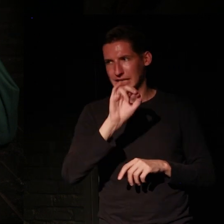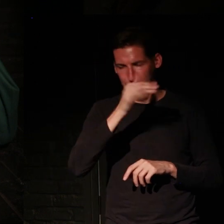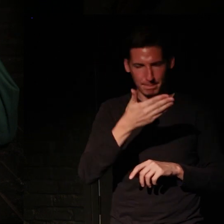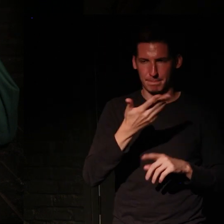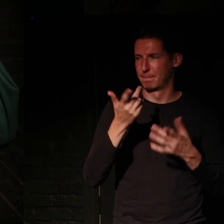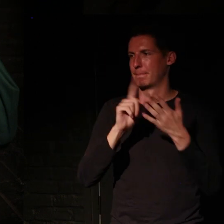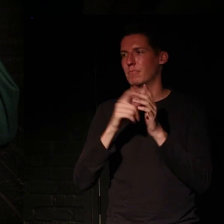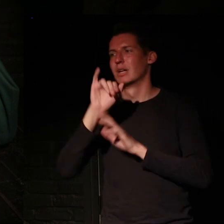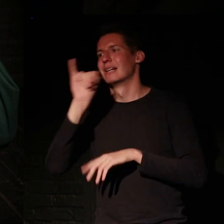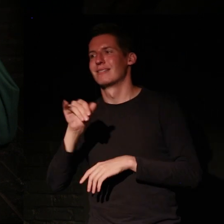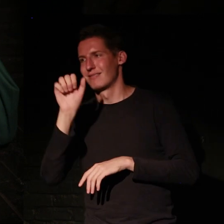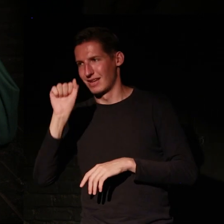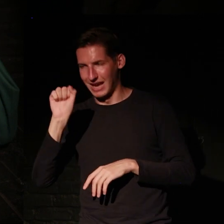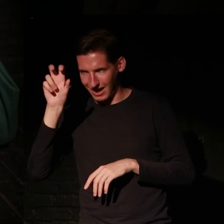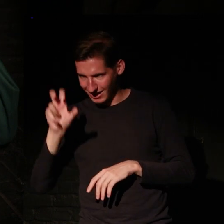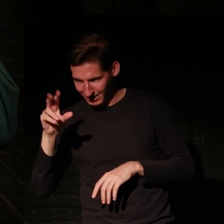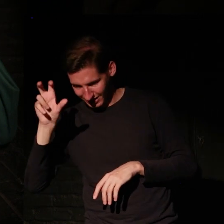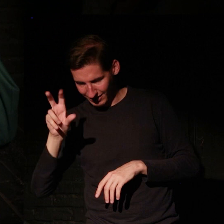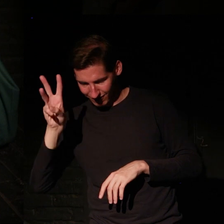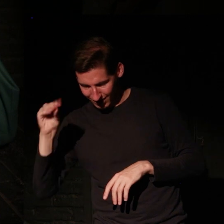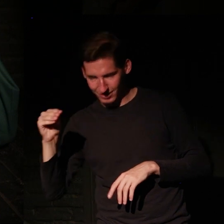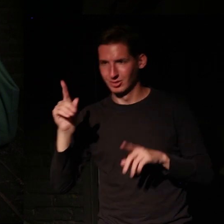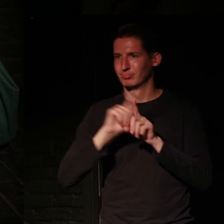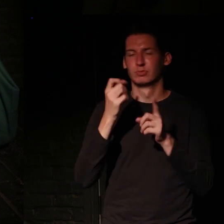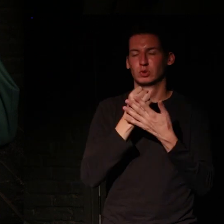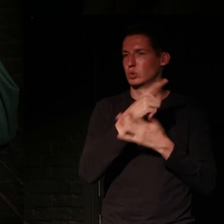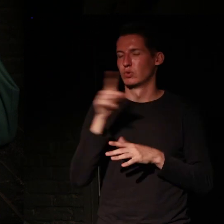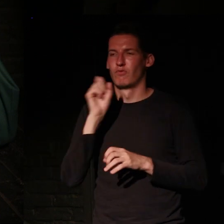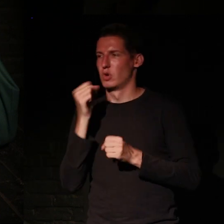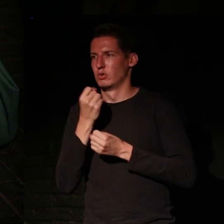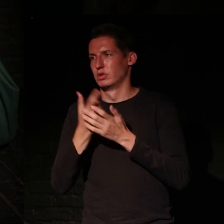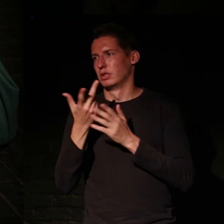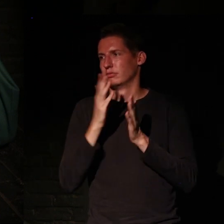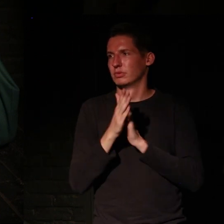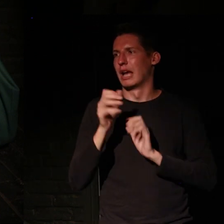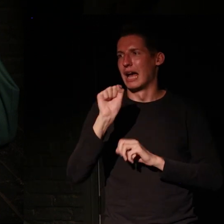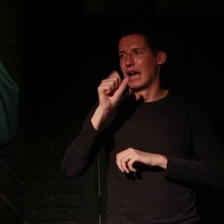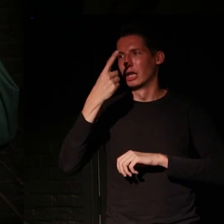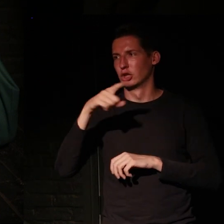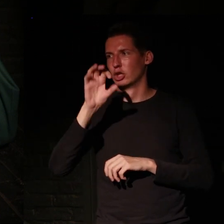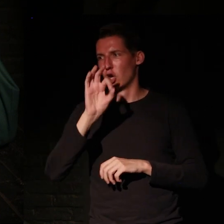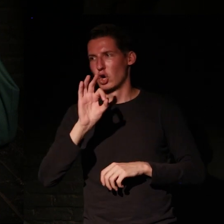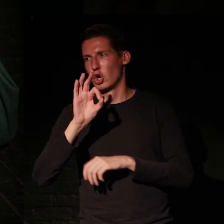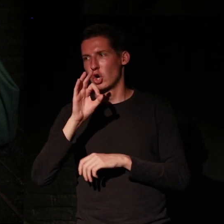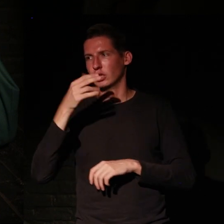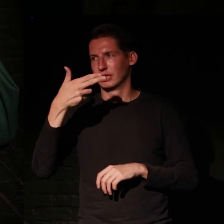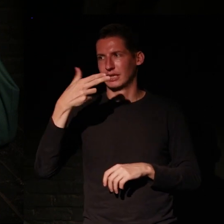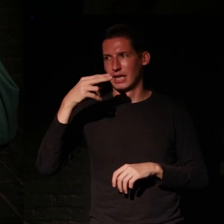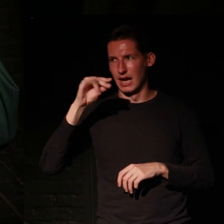pierwszego rozdziału Elohim, drugiego Jahwe, tylko Adonai zawsze. Po prostu jako zamiennik, no, skoro nie wolno wymieniać